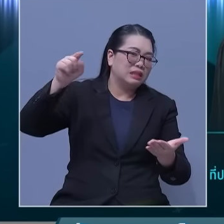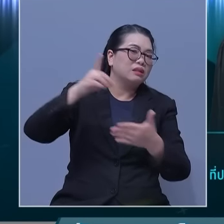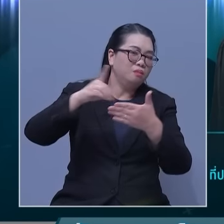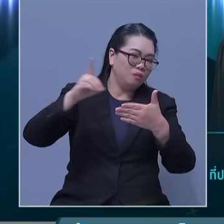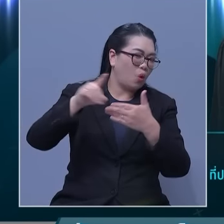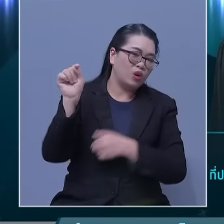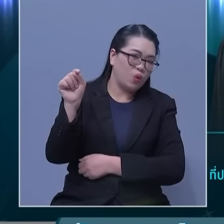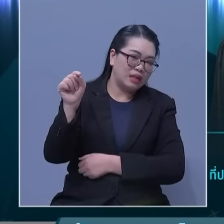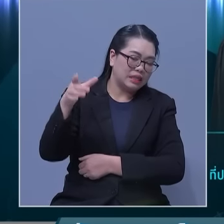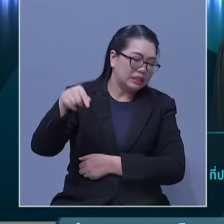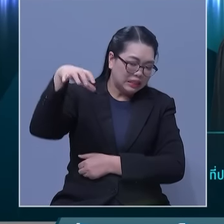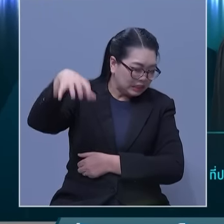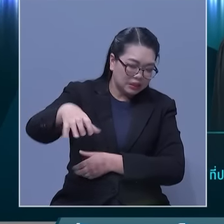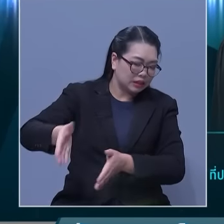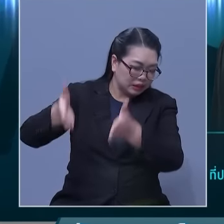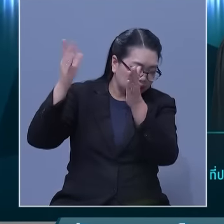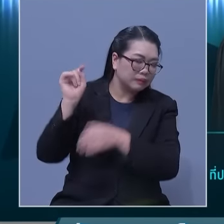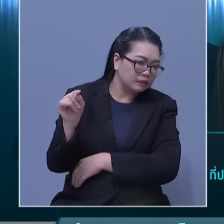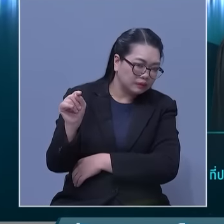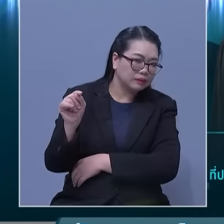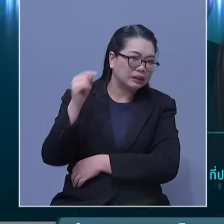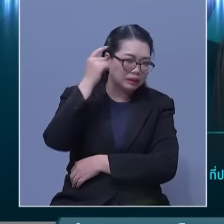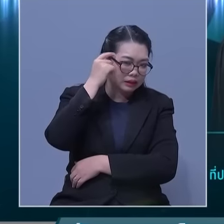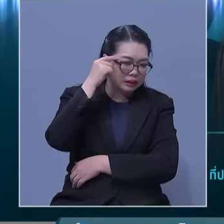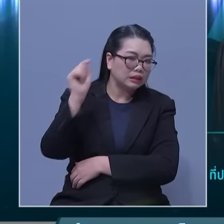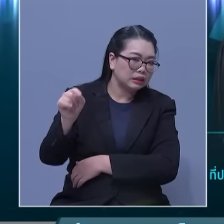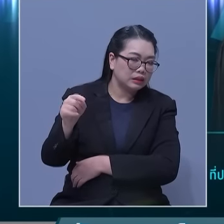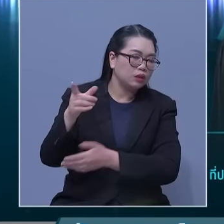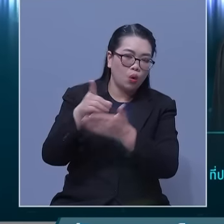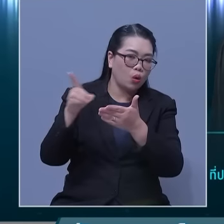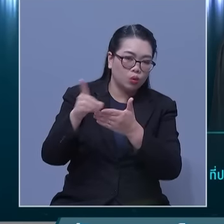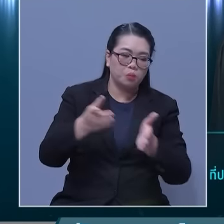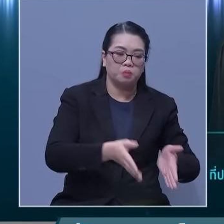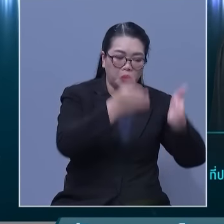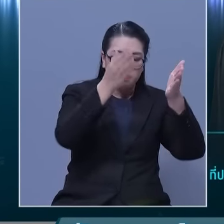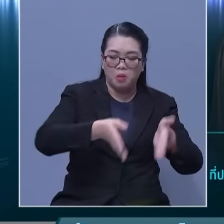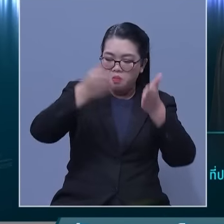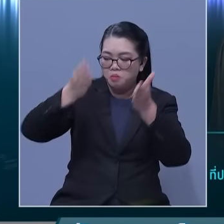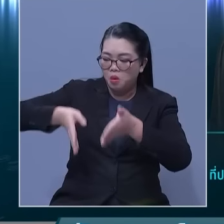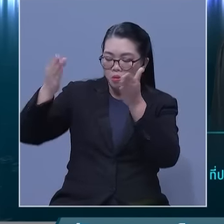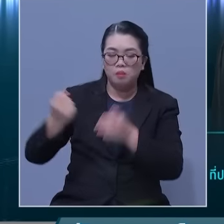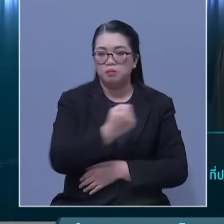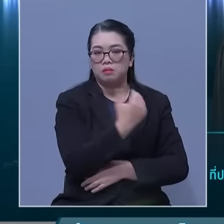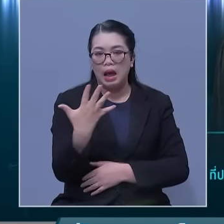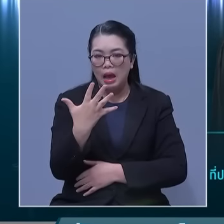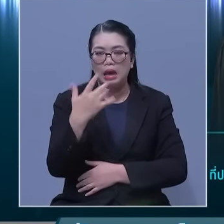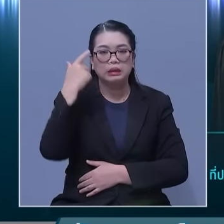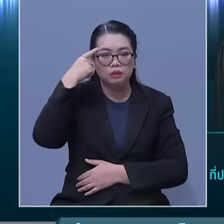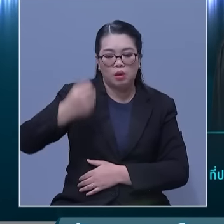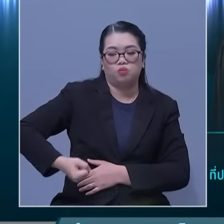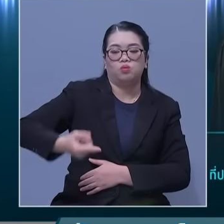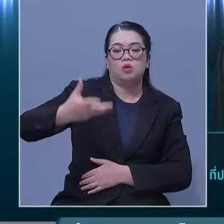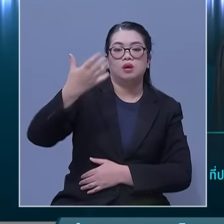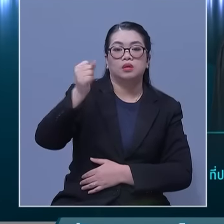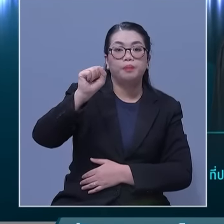แท่งนี้อ้าในท่ามกลางคอนโดทั้งหมด 5แท่งสูงอยู่ชั้น 16